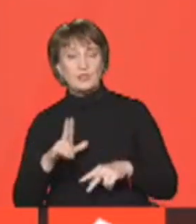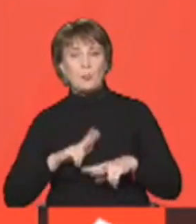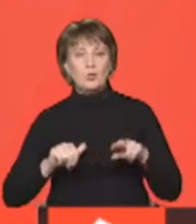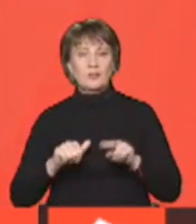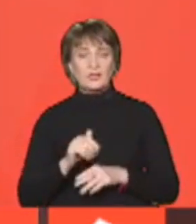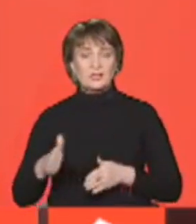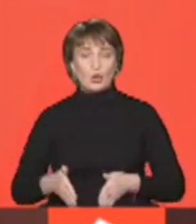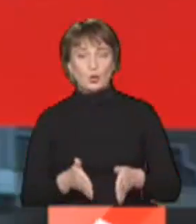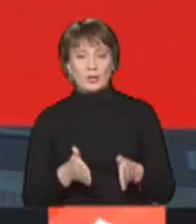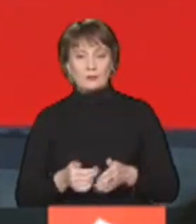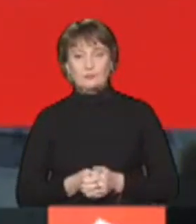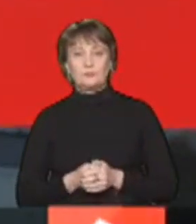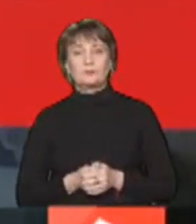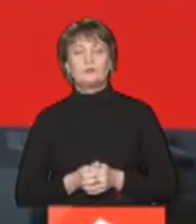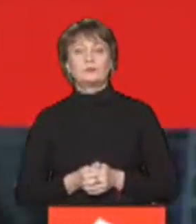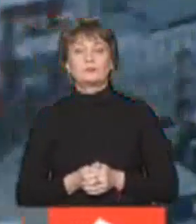будівництво доріг.